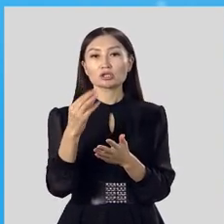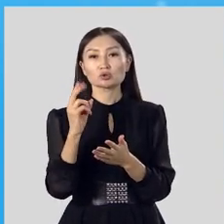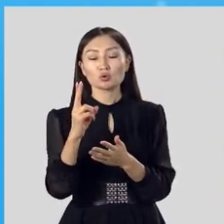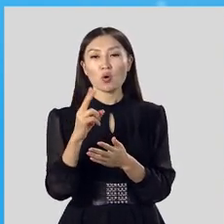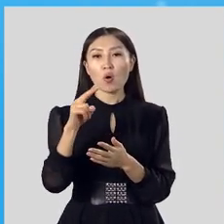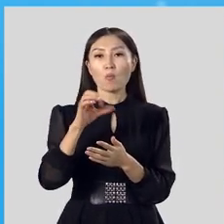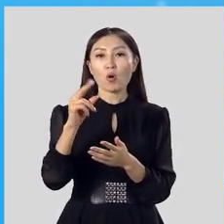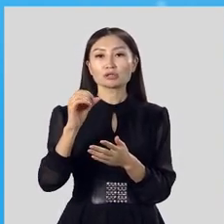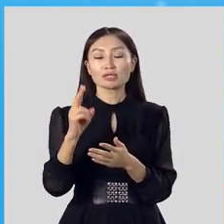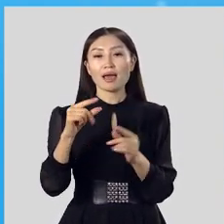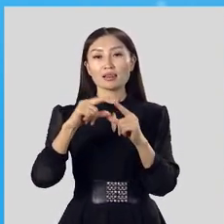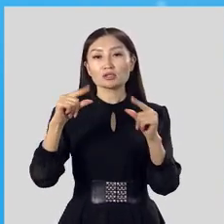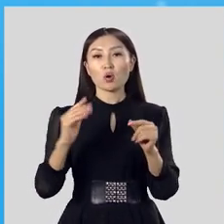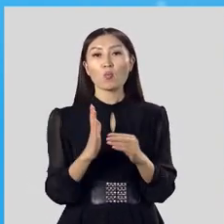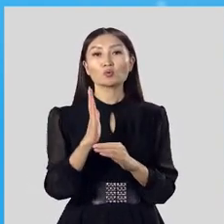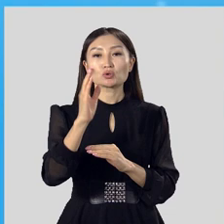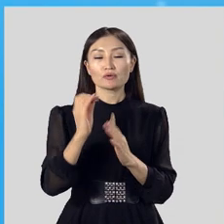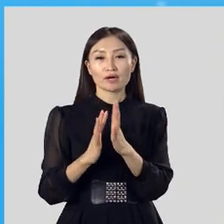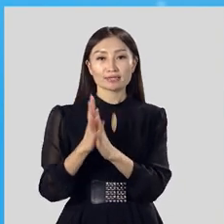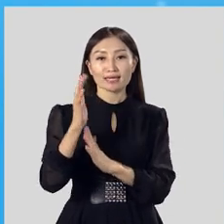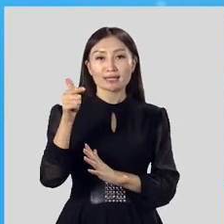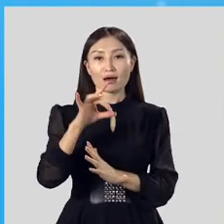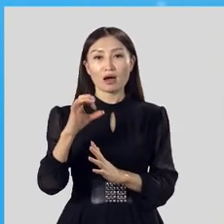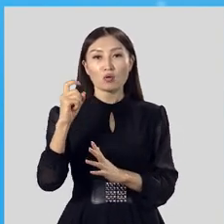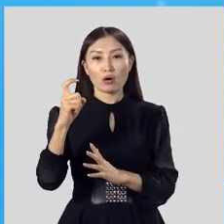и листочки будущего растения гороха.